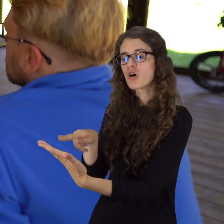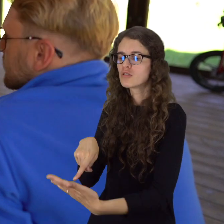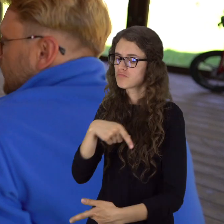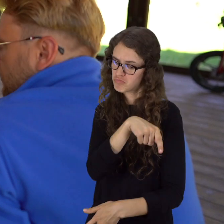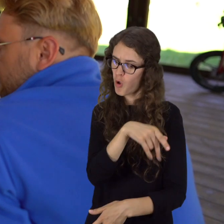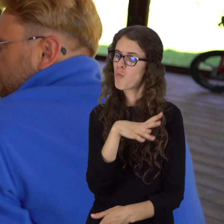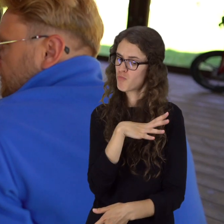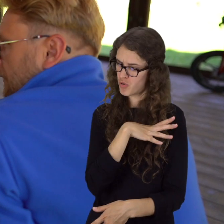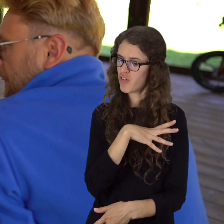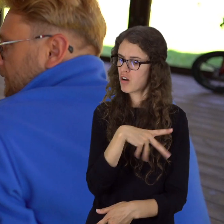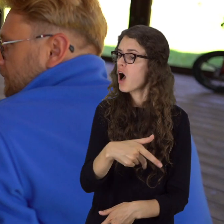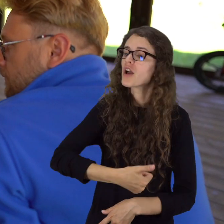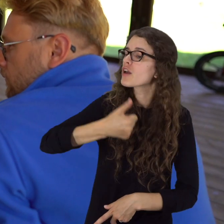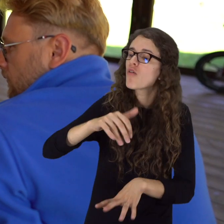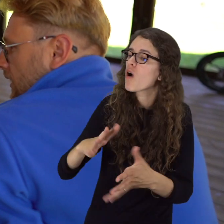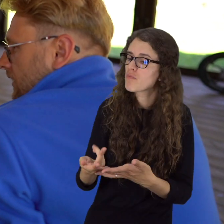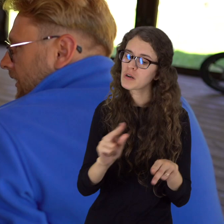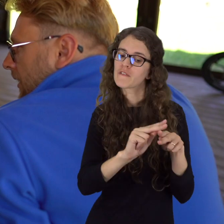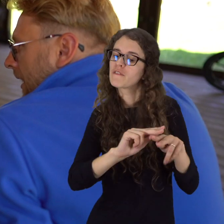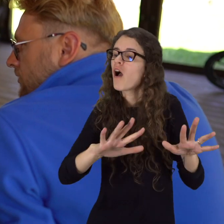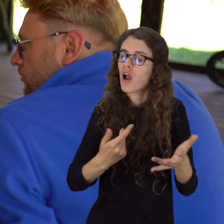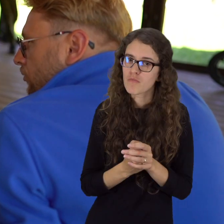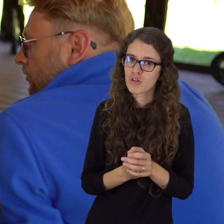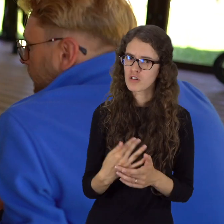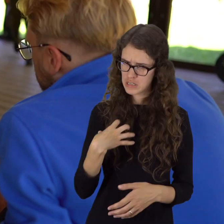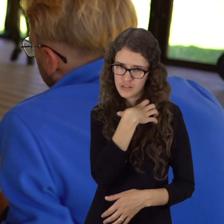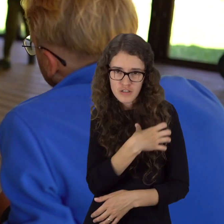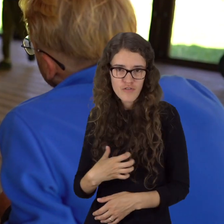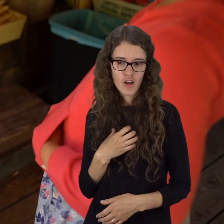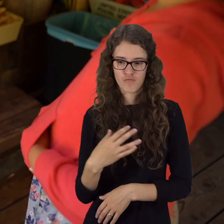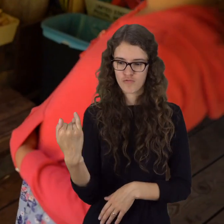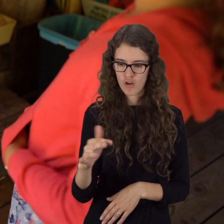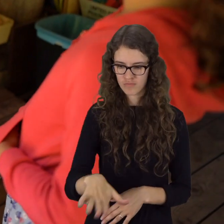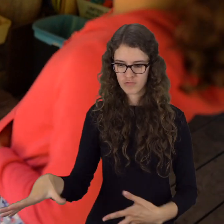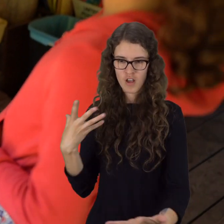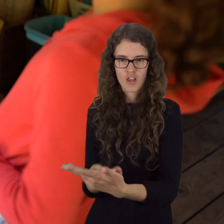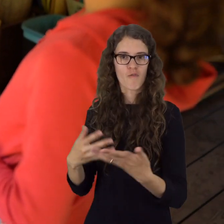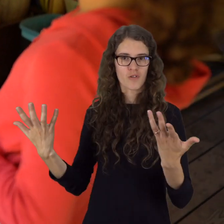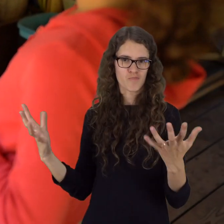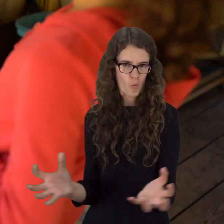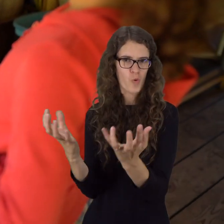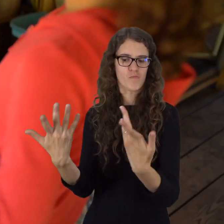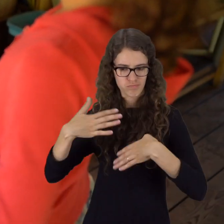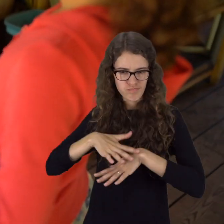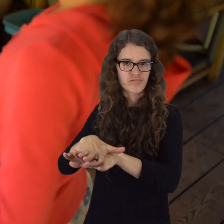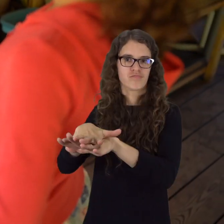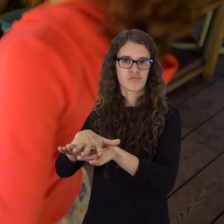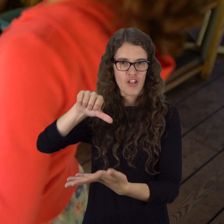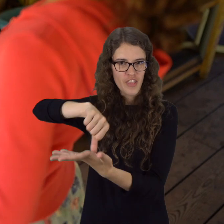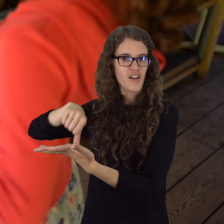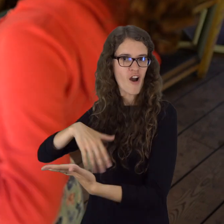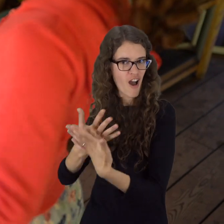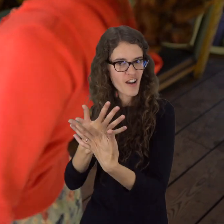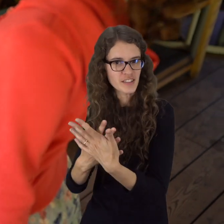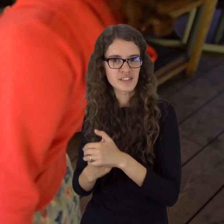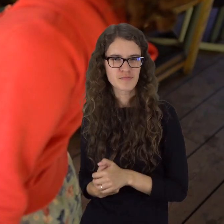šitoj veikloj. Nes man labai svarbu, tai yra ugdymas apie juos. Vaikas turi būti centre. Ir girdžiu, na, tikrai nemaža